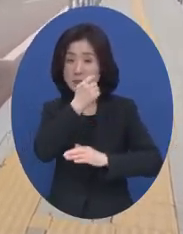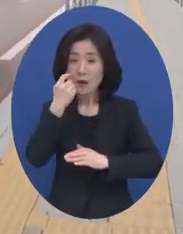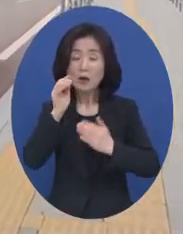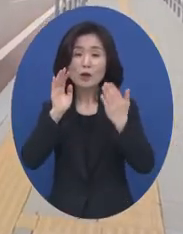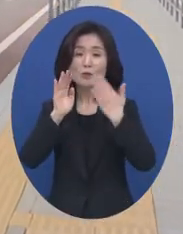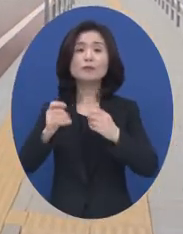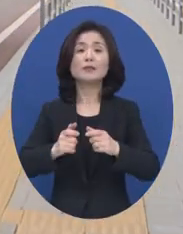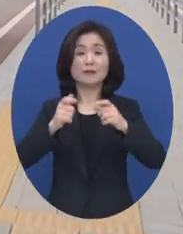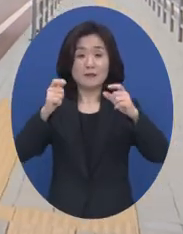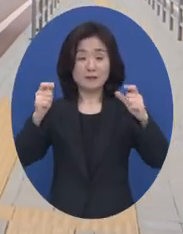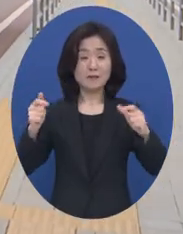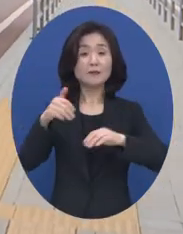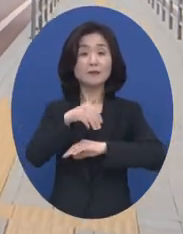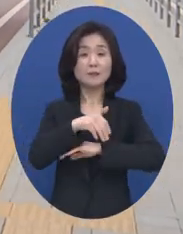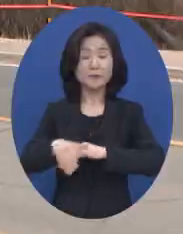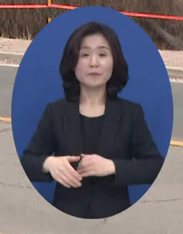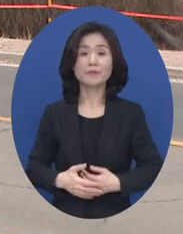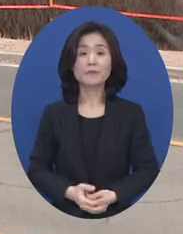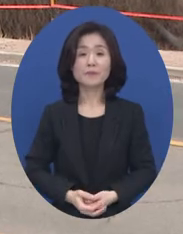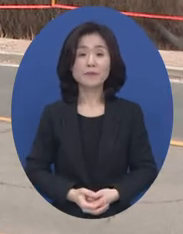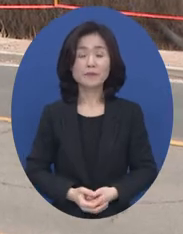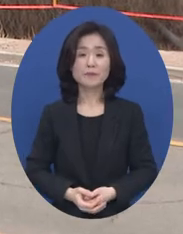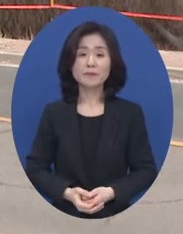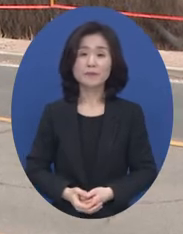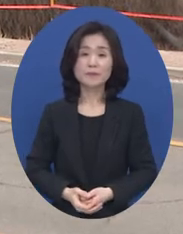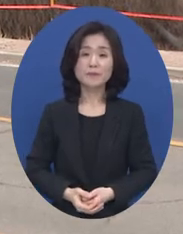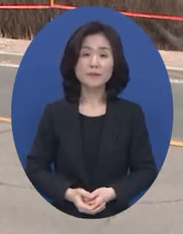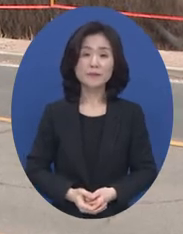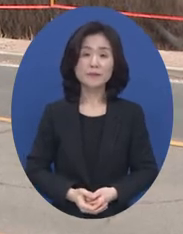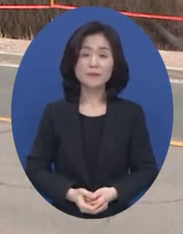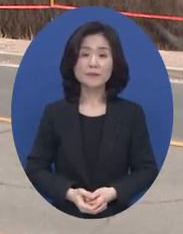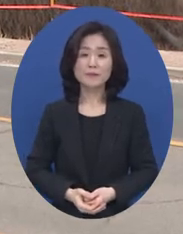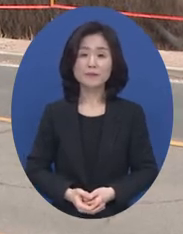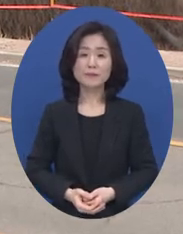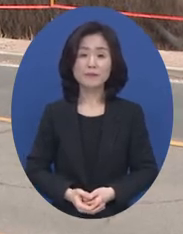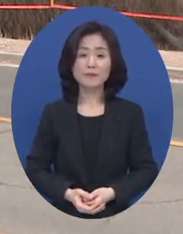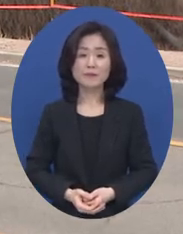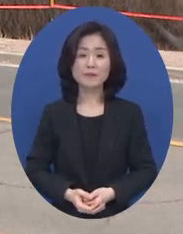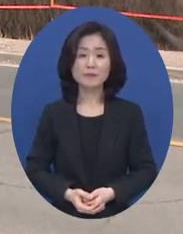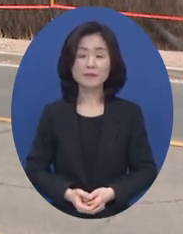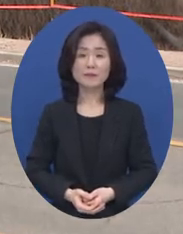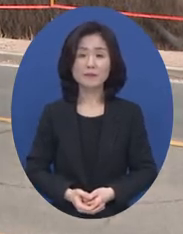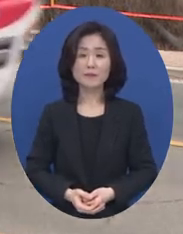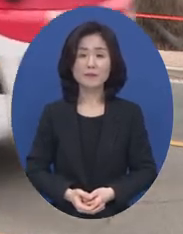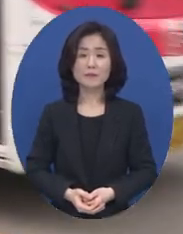실증 작업을 마친 후 확대해 나갈 계획입니다. 경기CTV 최창순입니다.